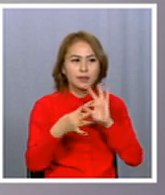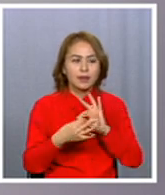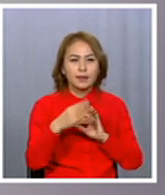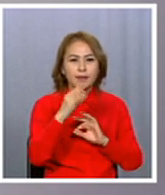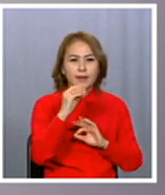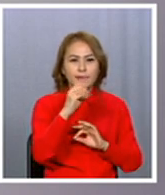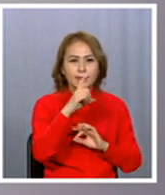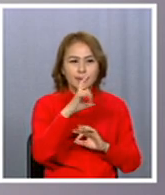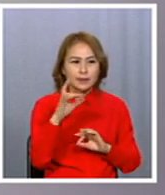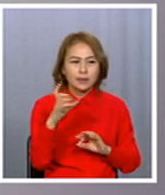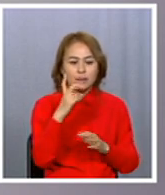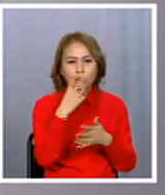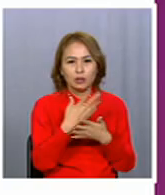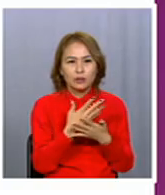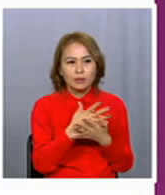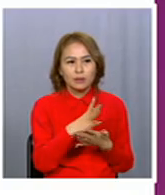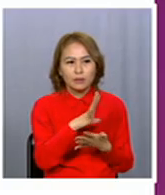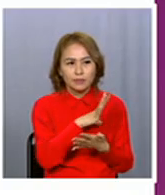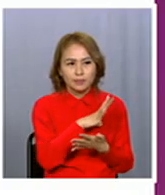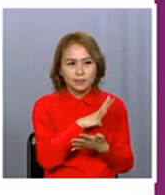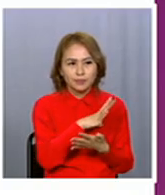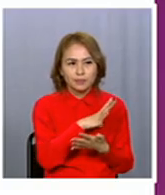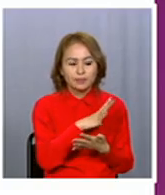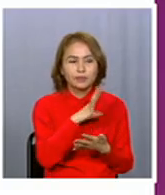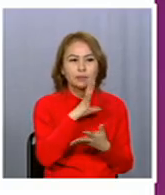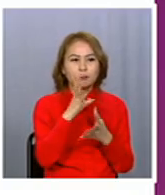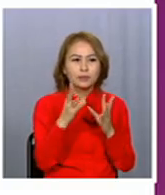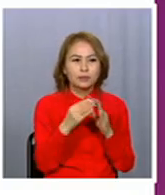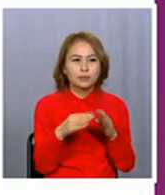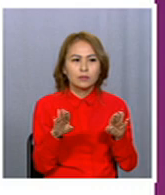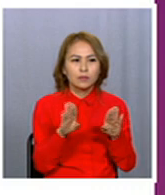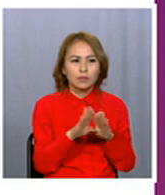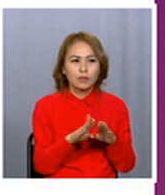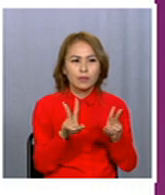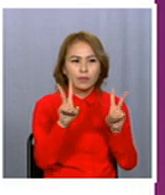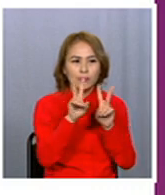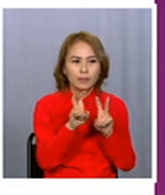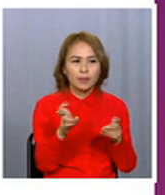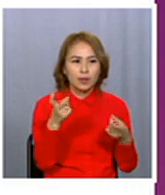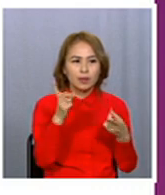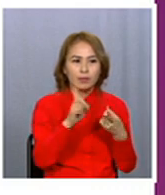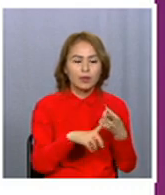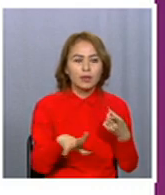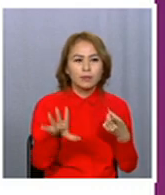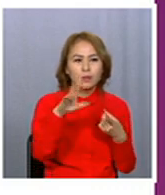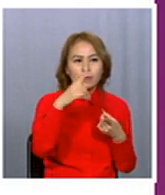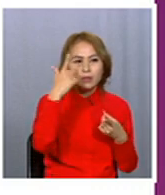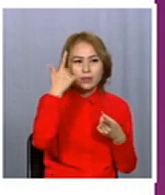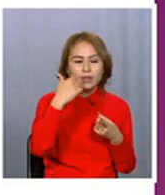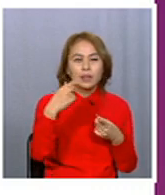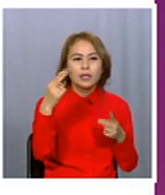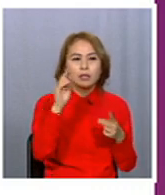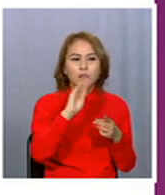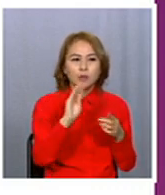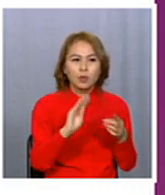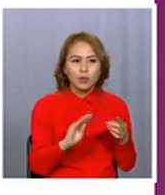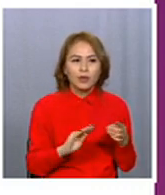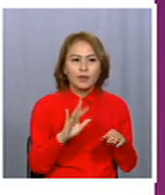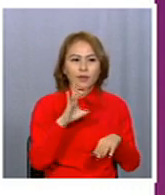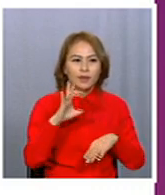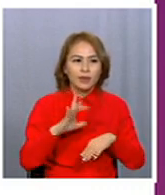түрінде көрсетіледі. Негізгі бөлім – тақырыпқа сәйкес бар біліміңізді